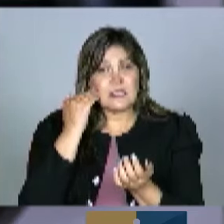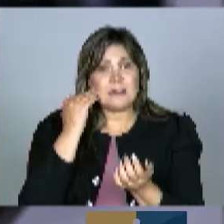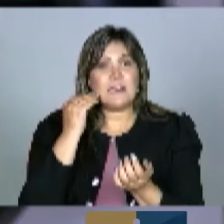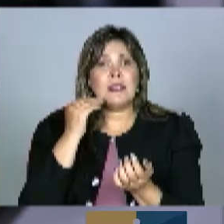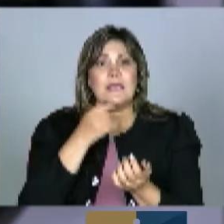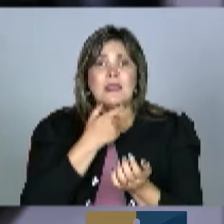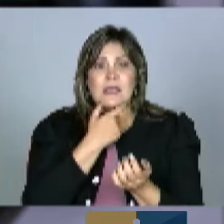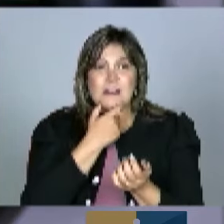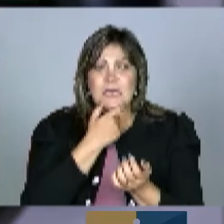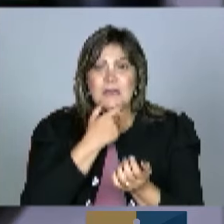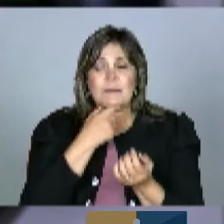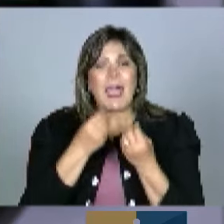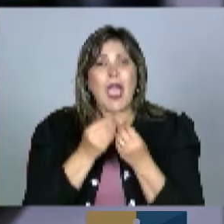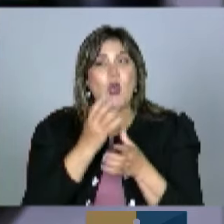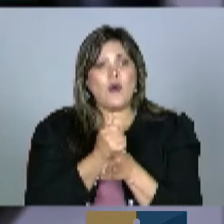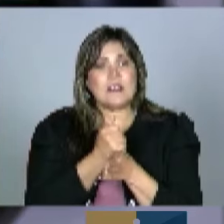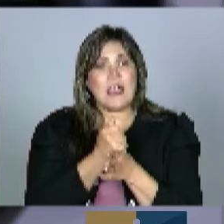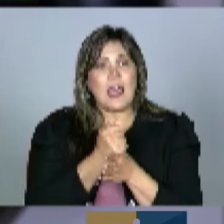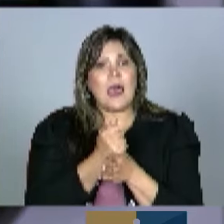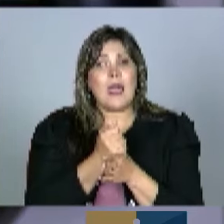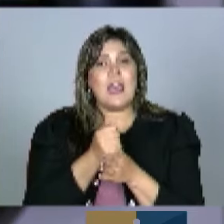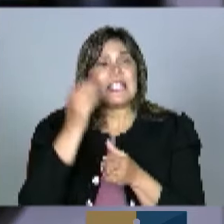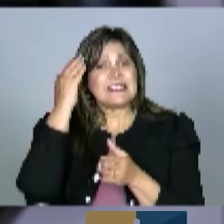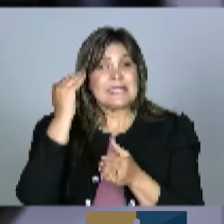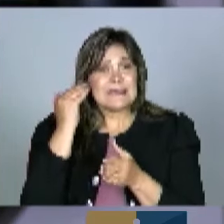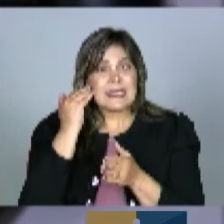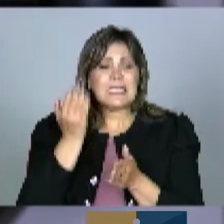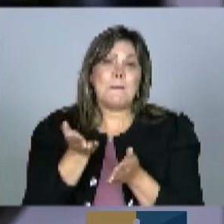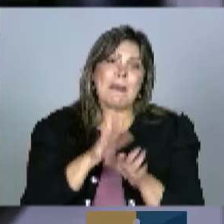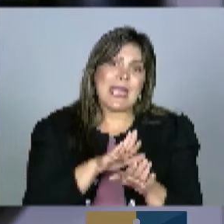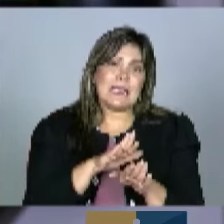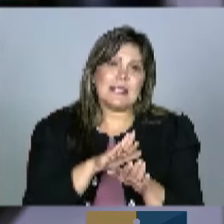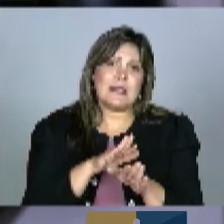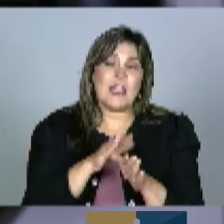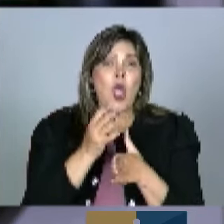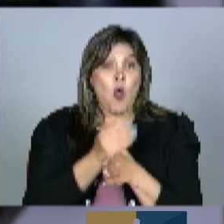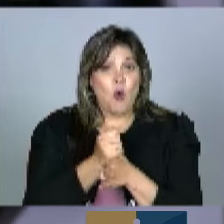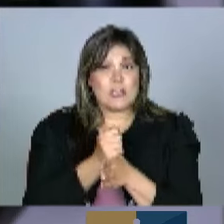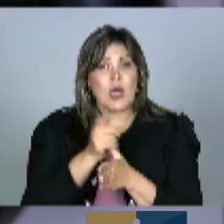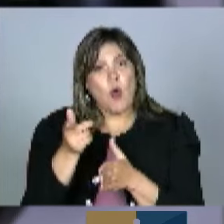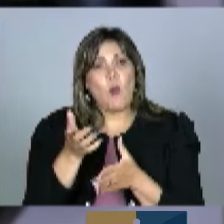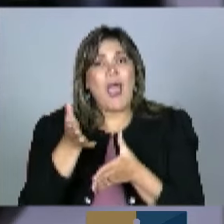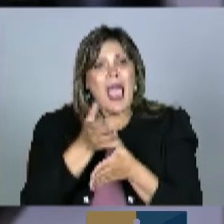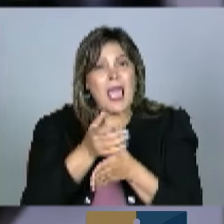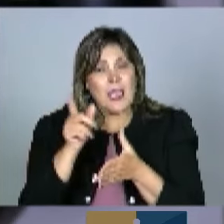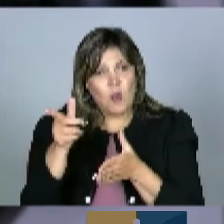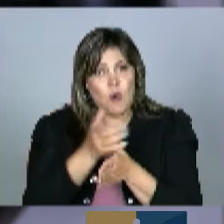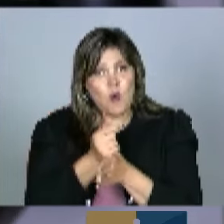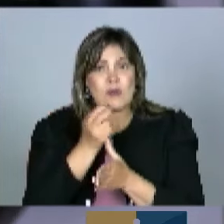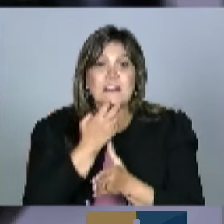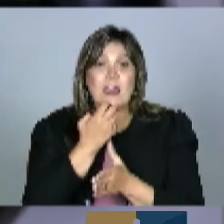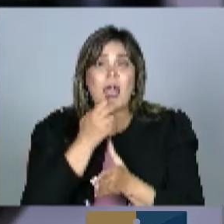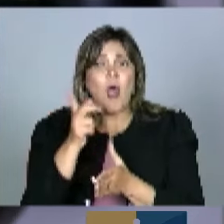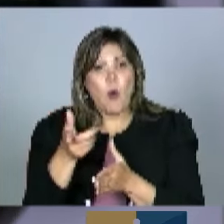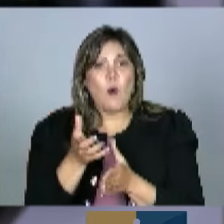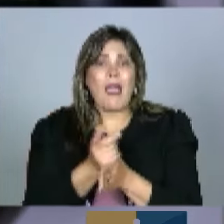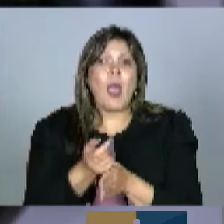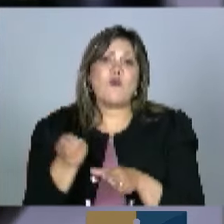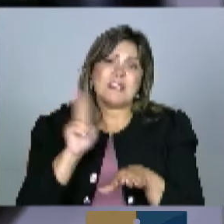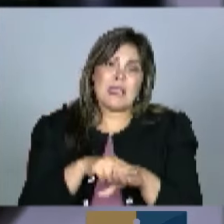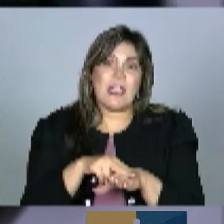اتوصل من سنه 90 فجوزها دلوقتي اصبح اتجوز الواحده هو ماخلفش من الاولى ولا خلف من الثانيه